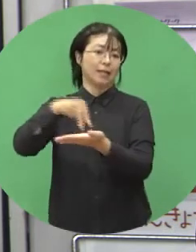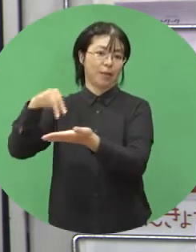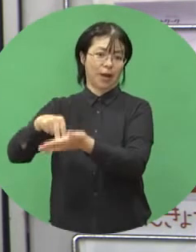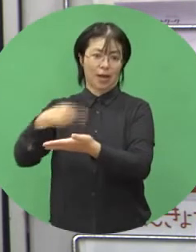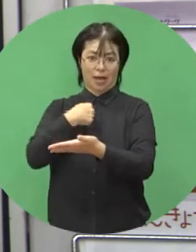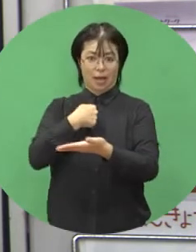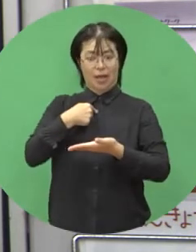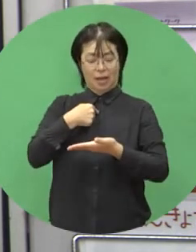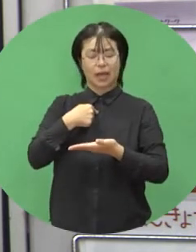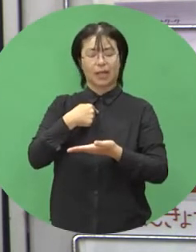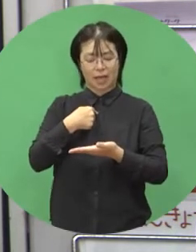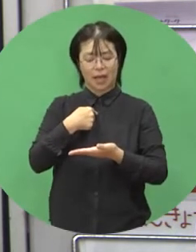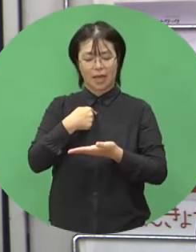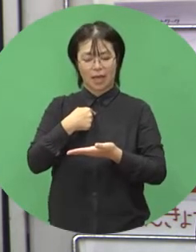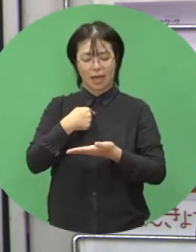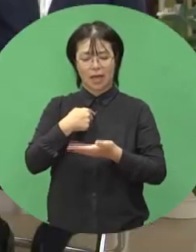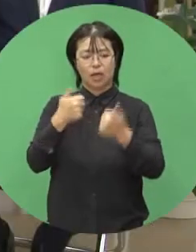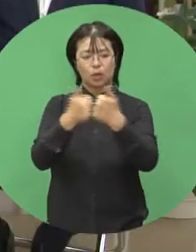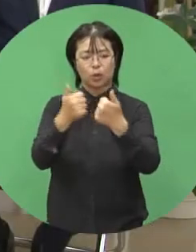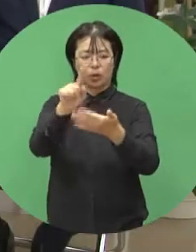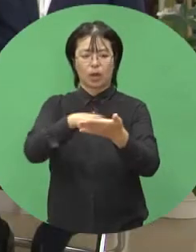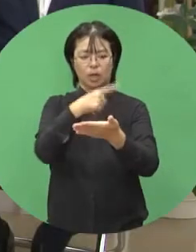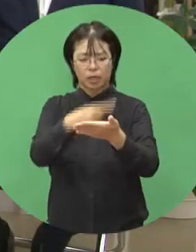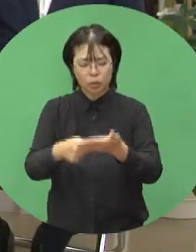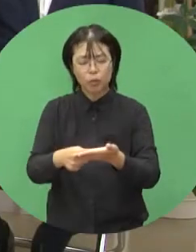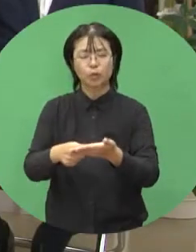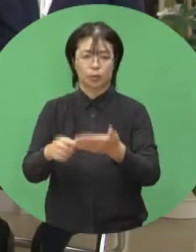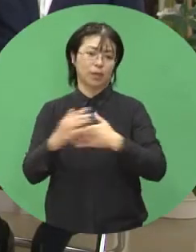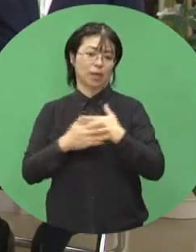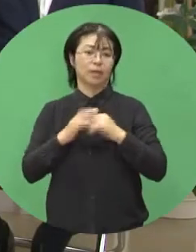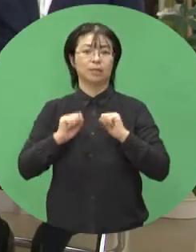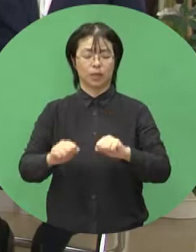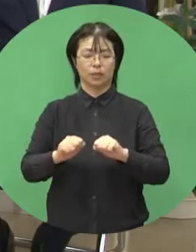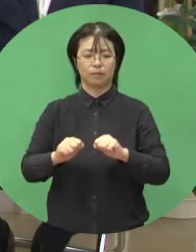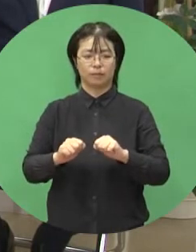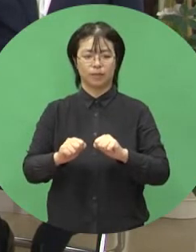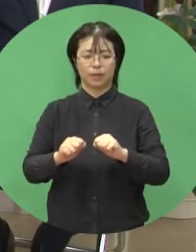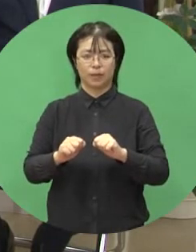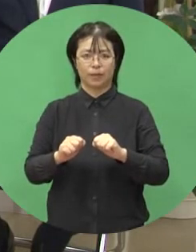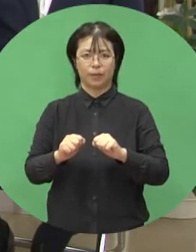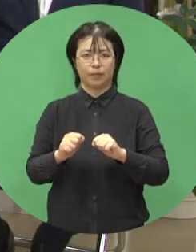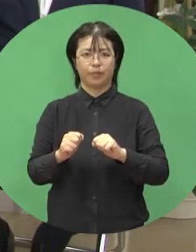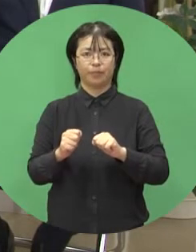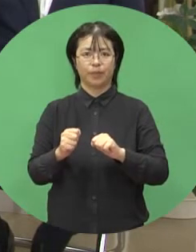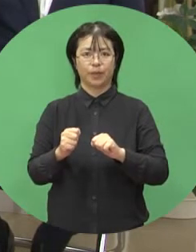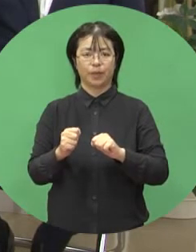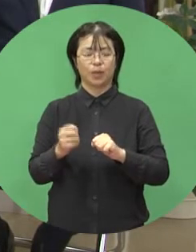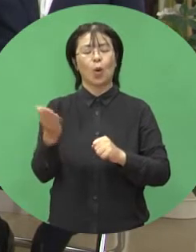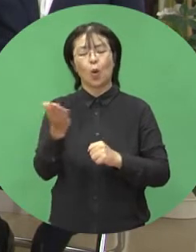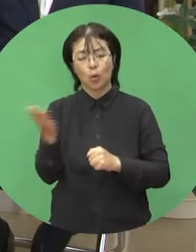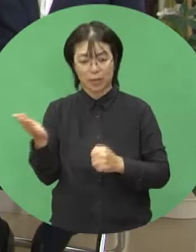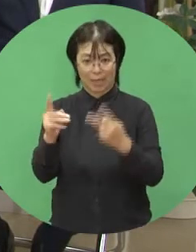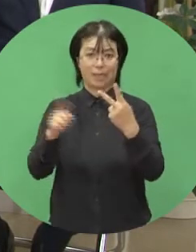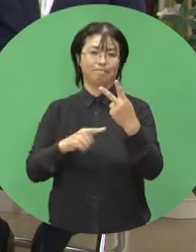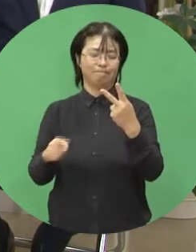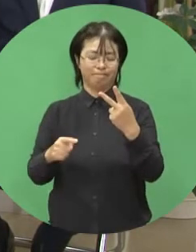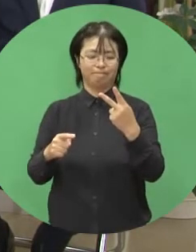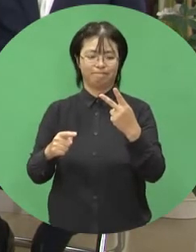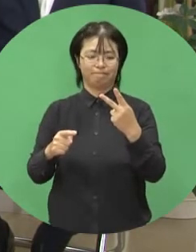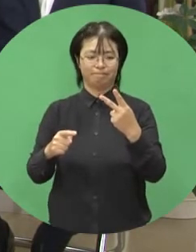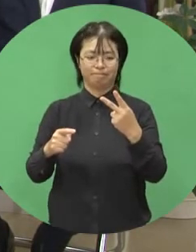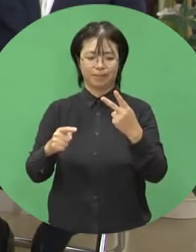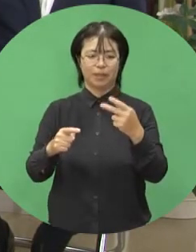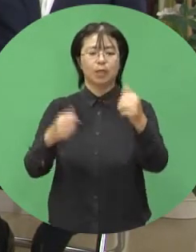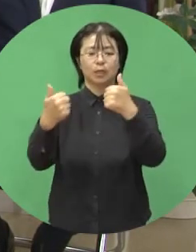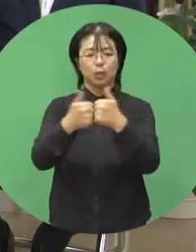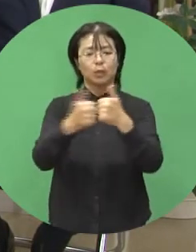ようということをあの心がけております。 あの所長もイスラムさんもね、本当にそれぞれの当事者の方の思いに寄り添ってあ